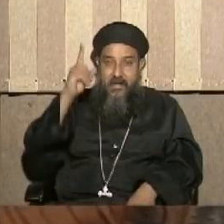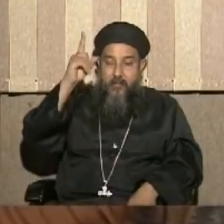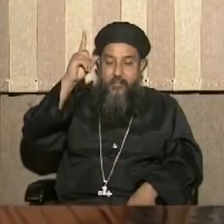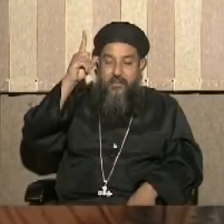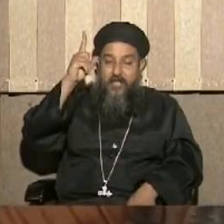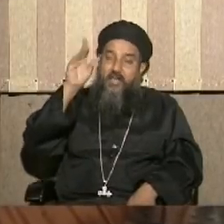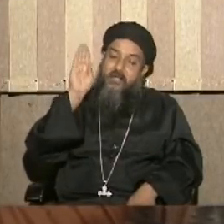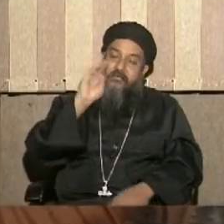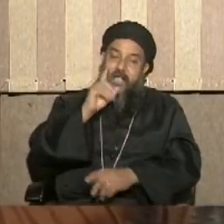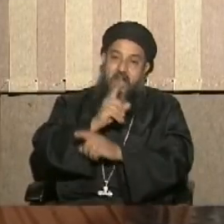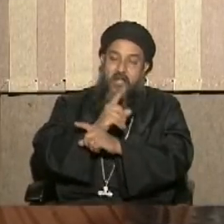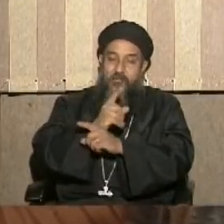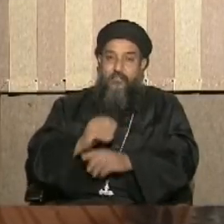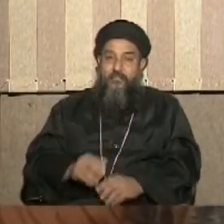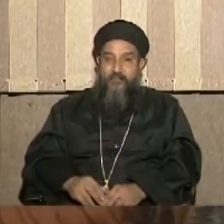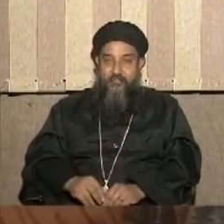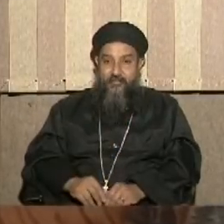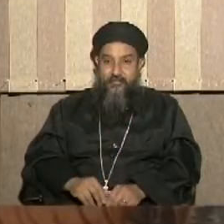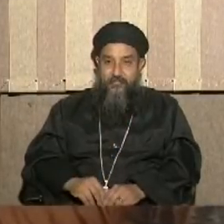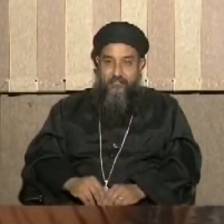ربنا يرشدهم